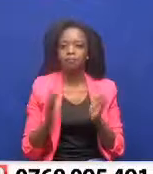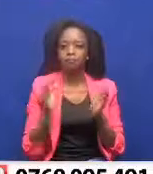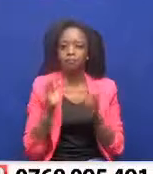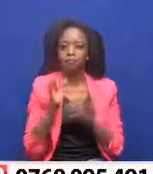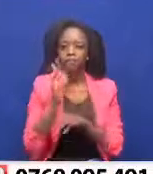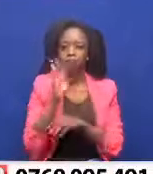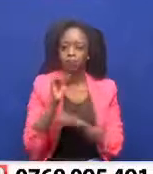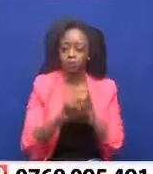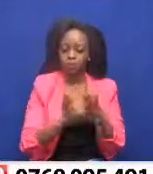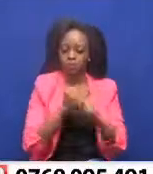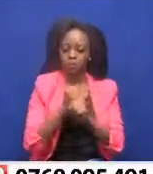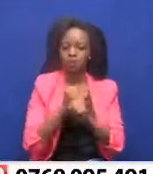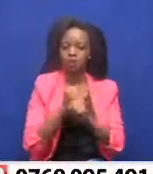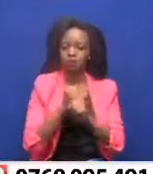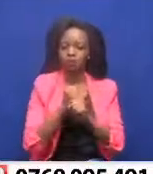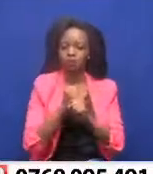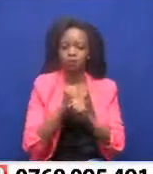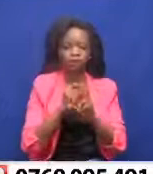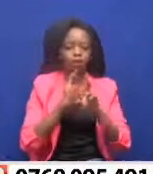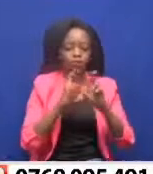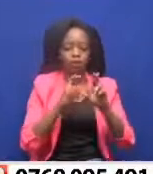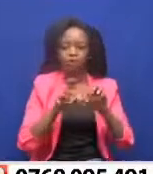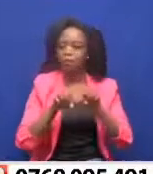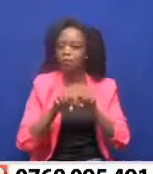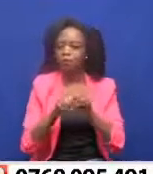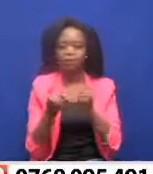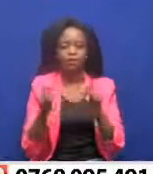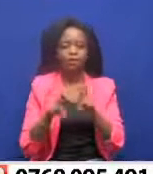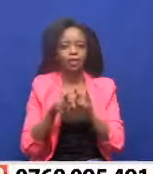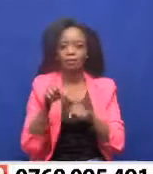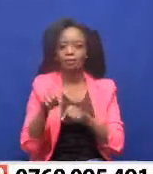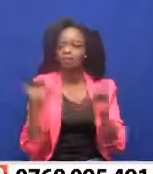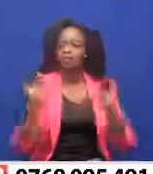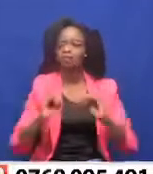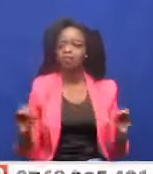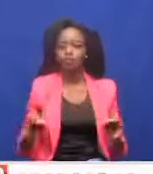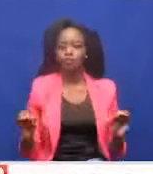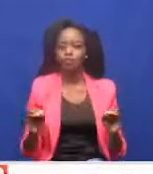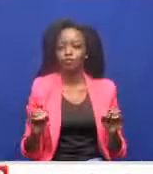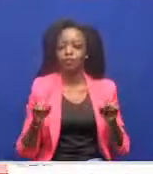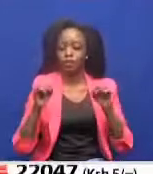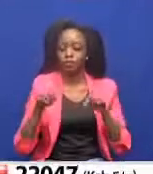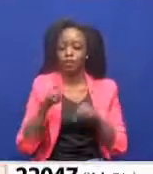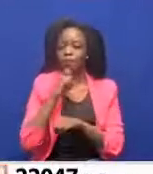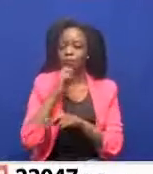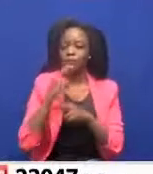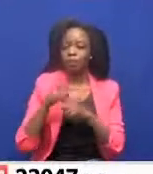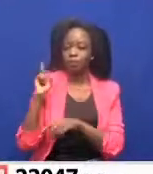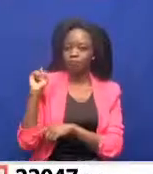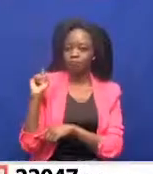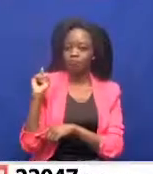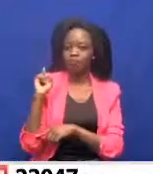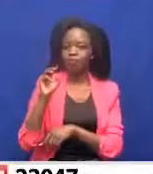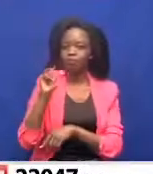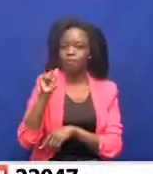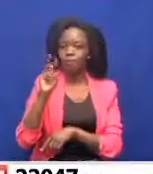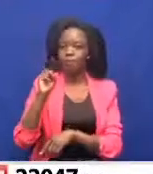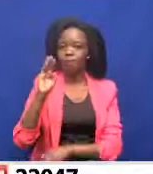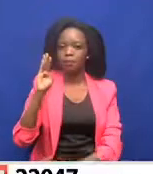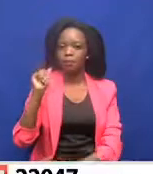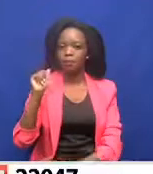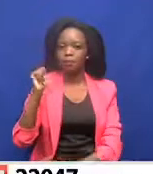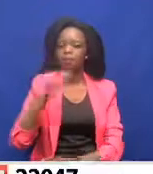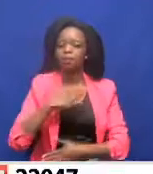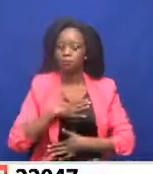the line, no sign of the record being broken just yet. This is Boniface Ambani. The retired prolific